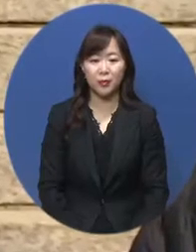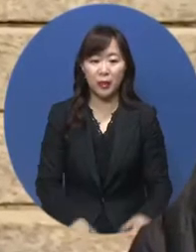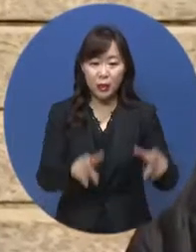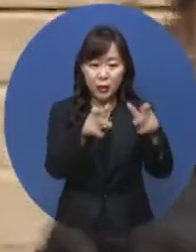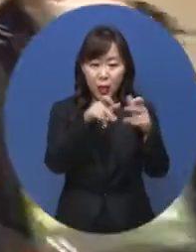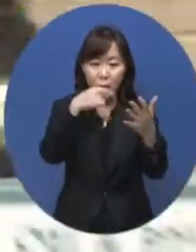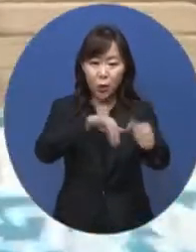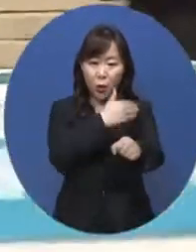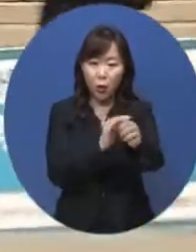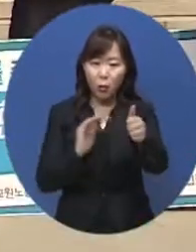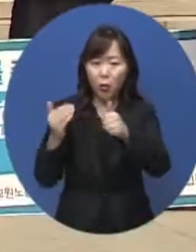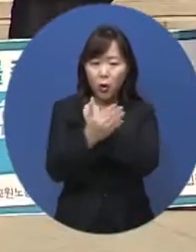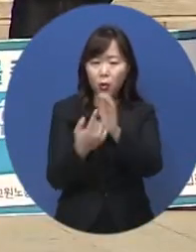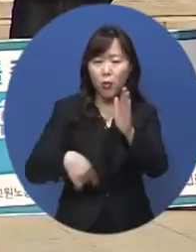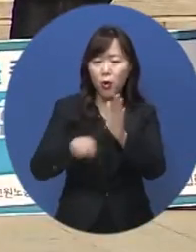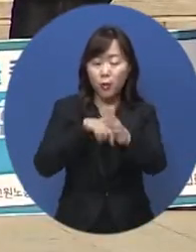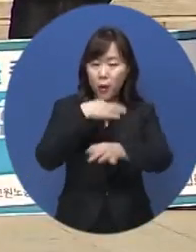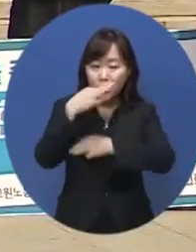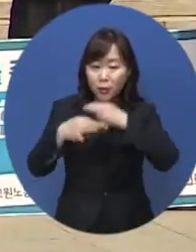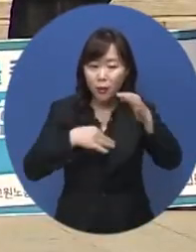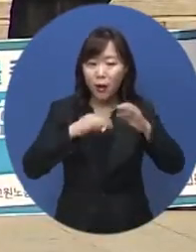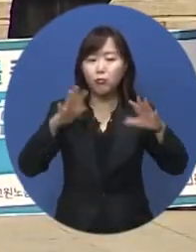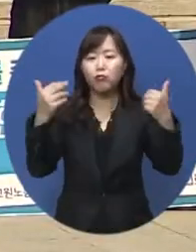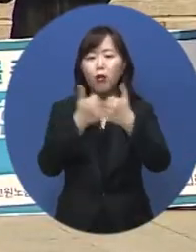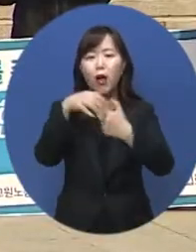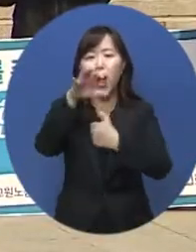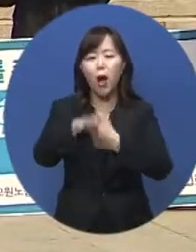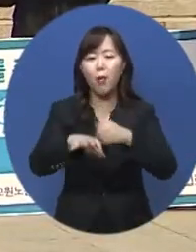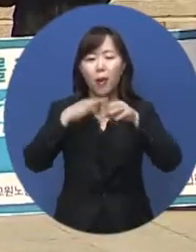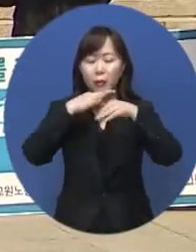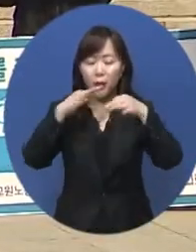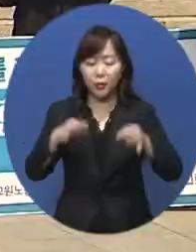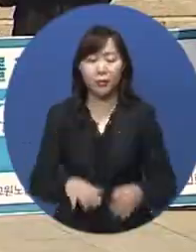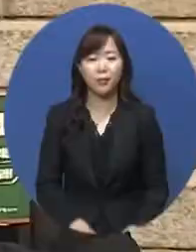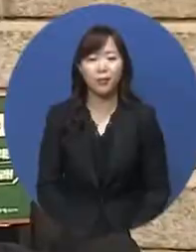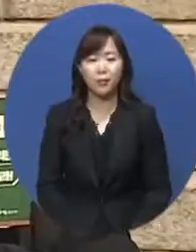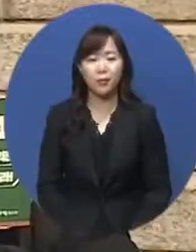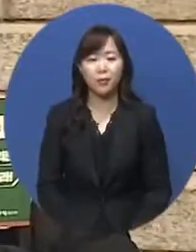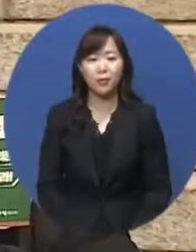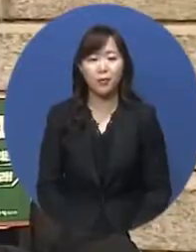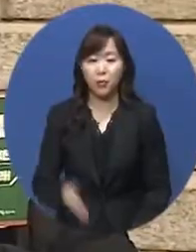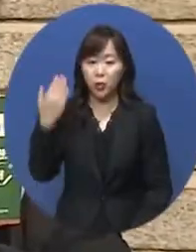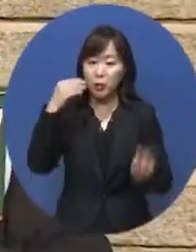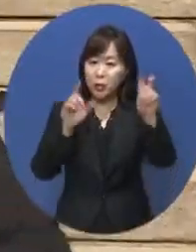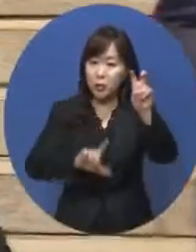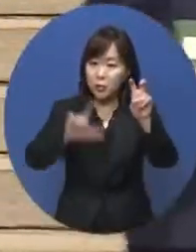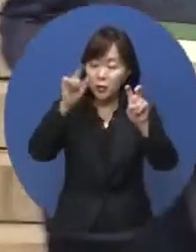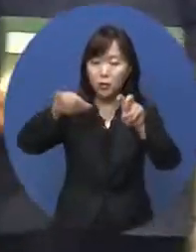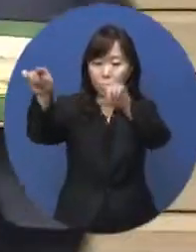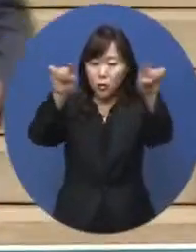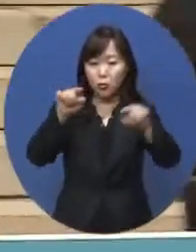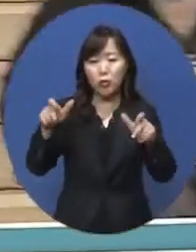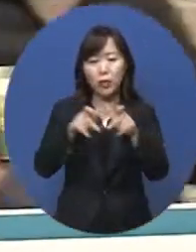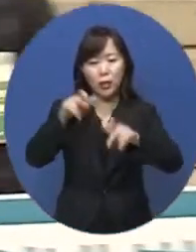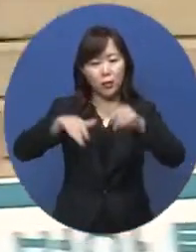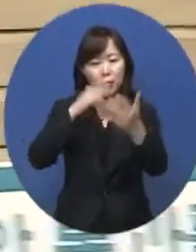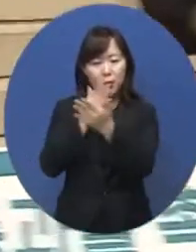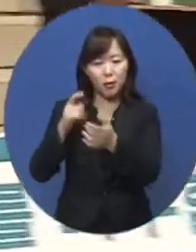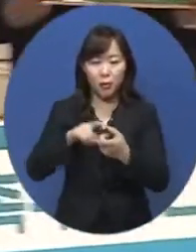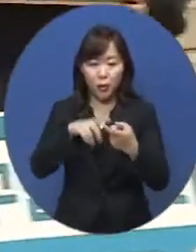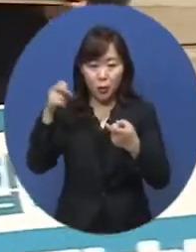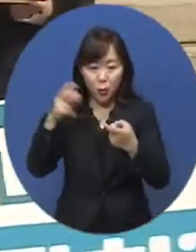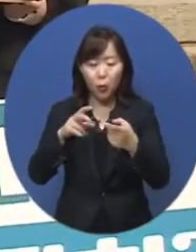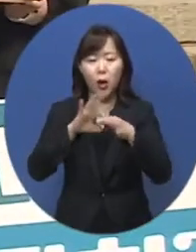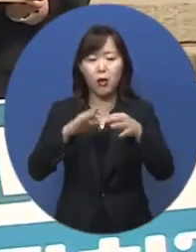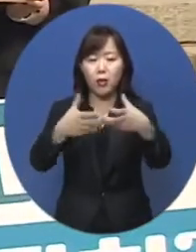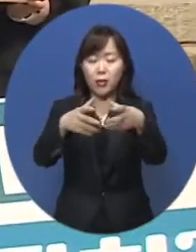장애인 교육권 보장을 향한 목소리가 국회 앞에 울려 퍼졌습니다. 지난 20일 전국 장애인 차별철폐연대 등